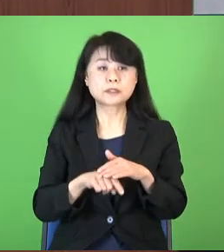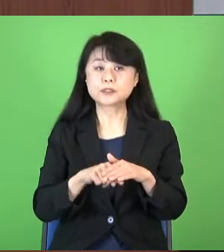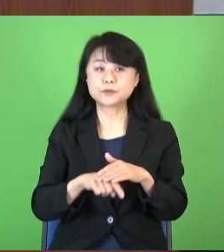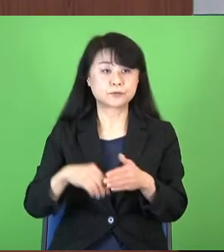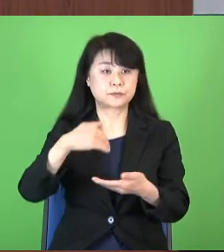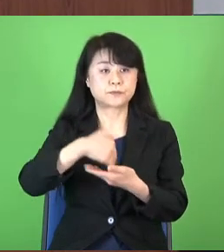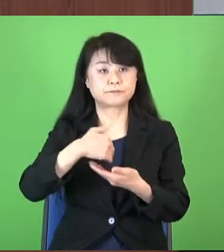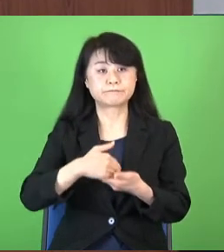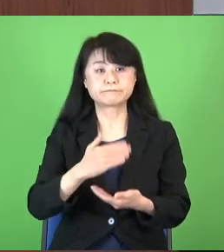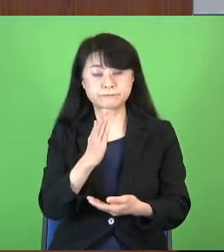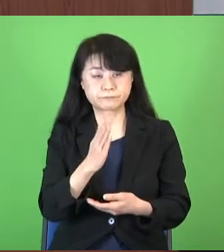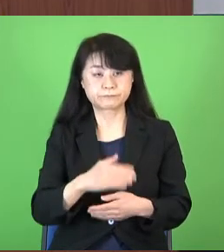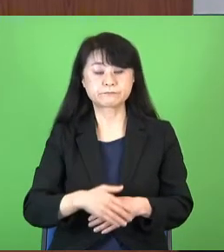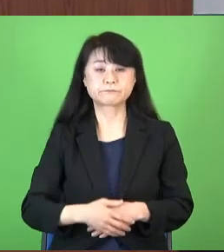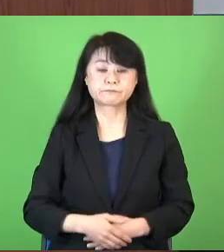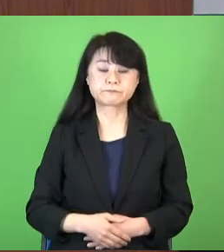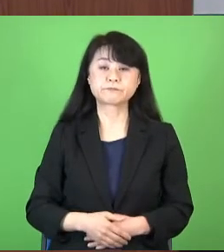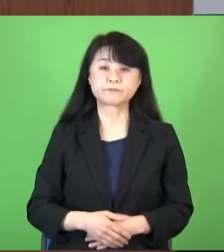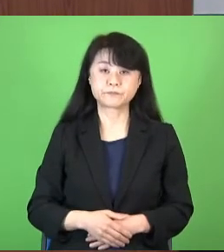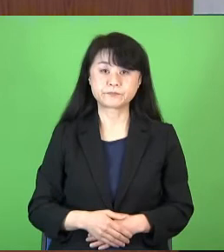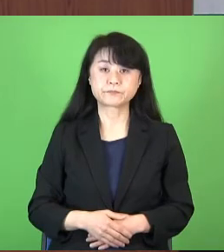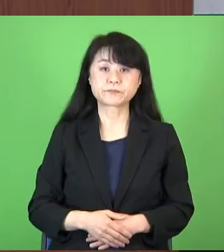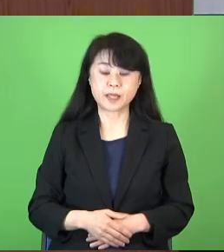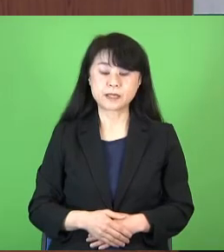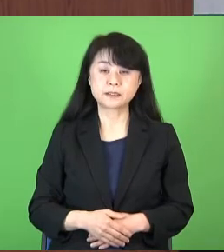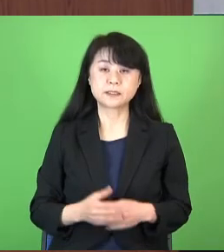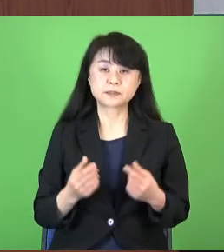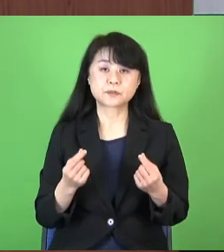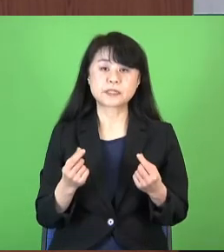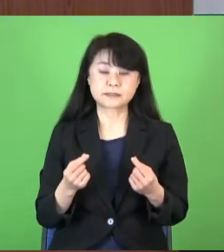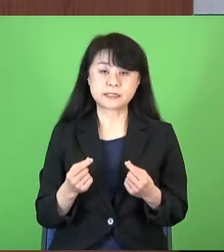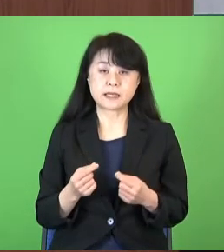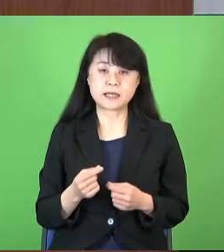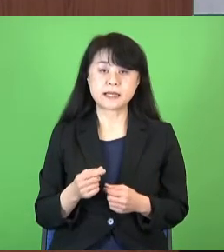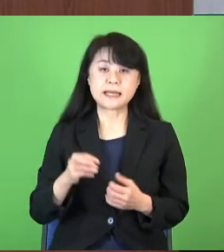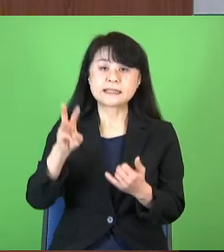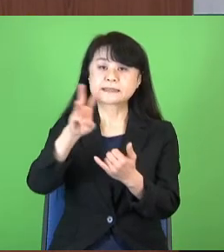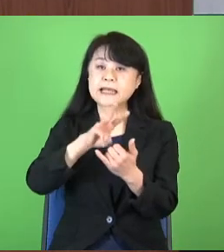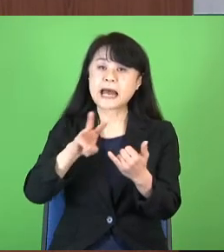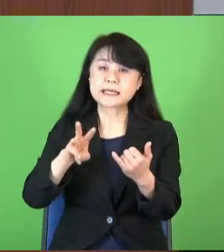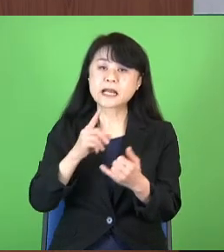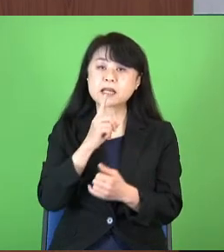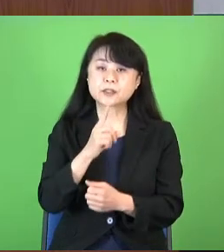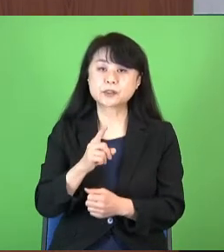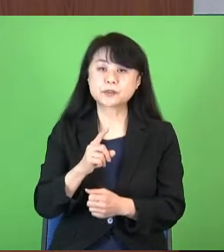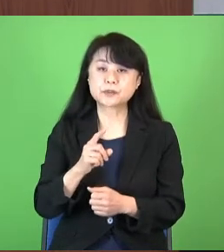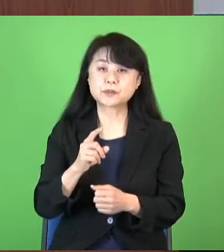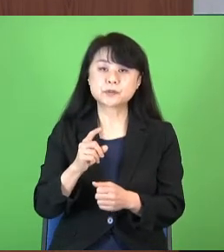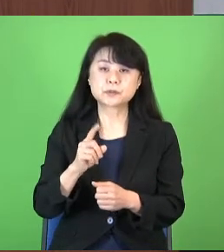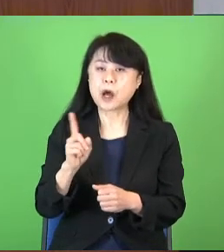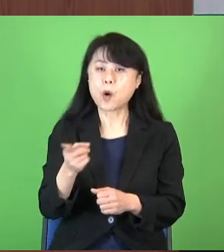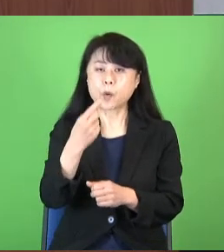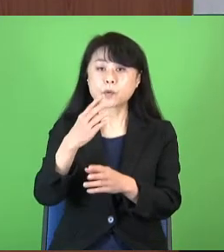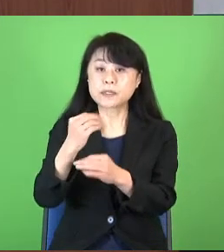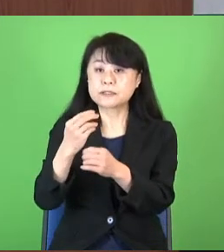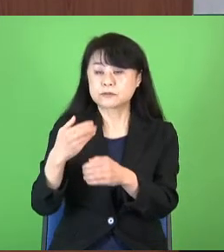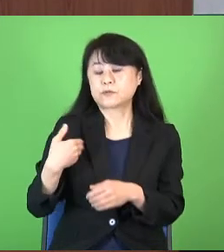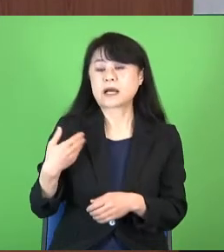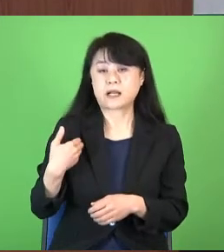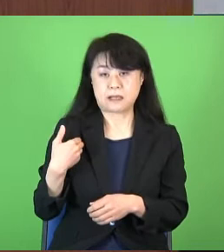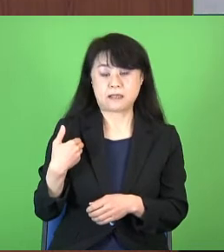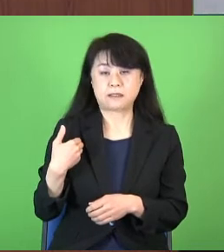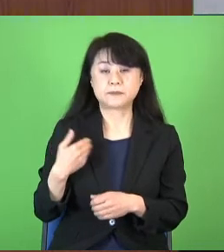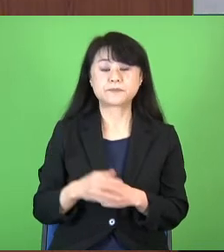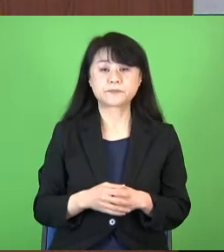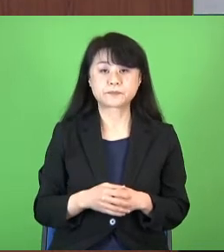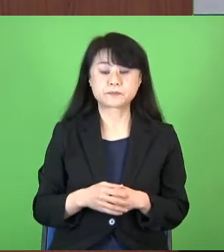改めて聞かせていただきましたんそしてあの言うまでもなく災害というのはまあいつ起きるか分からないということです松木で